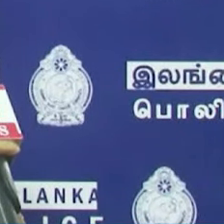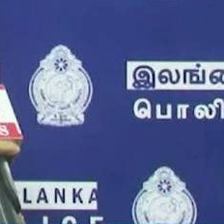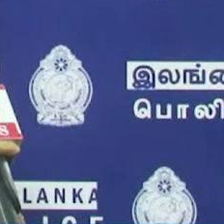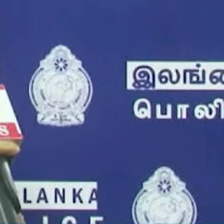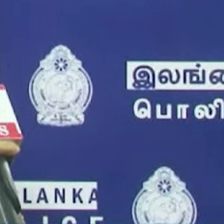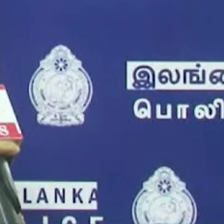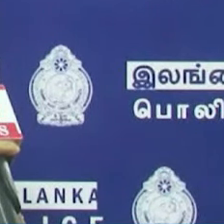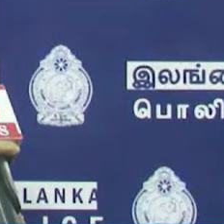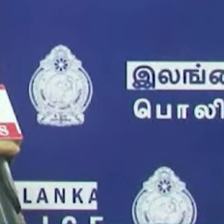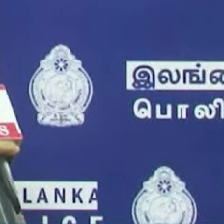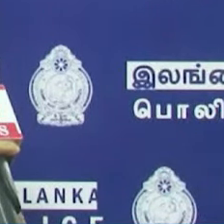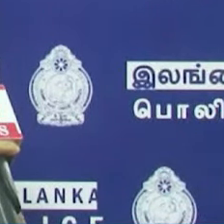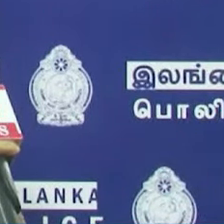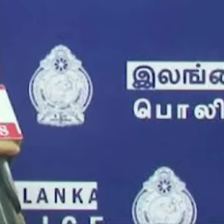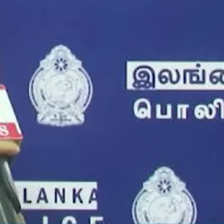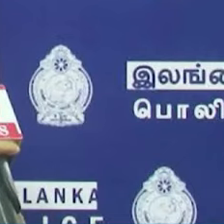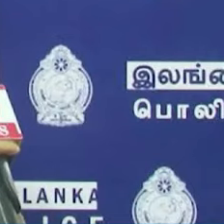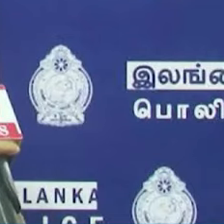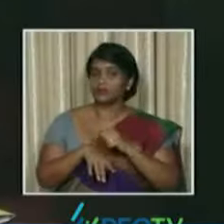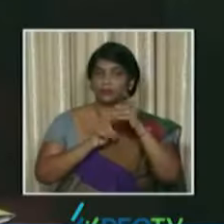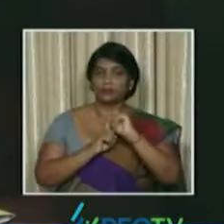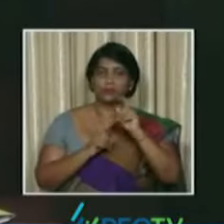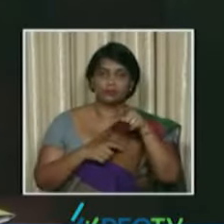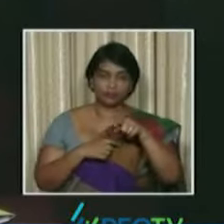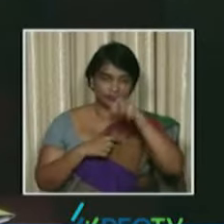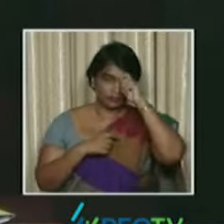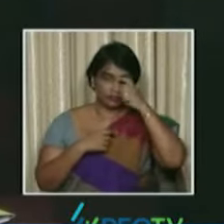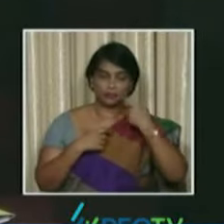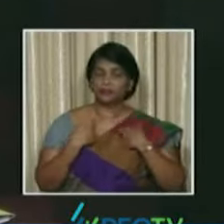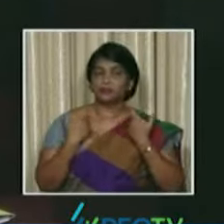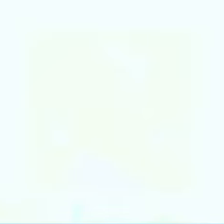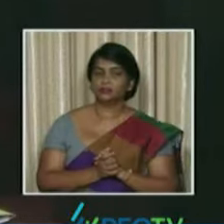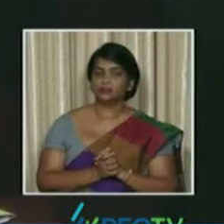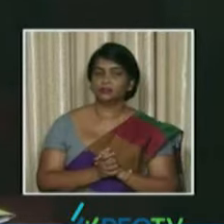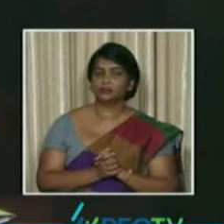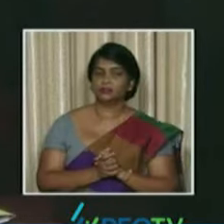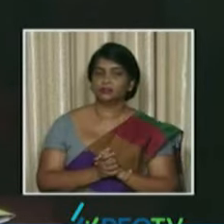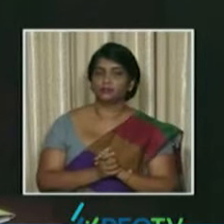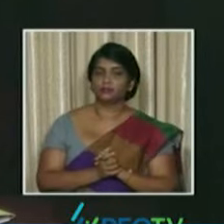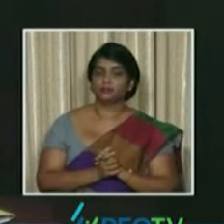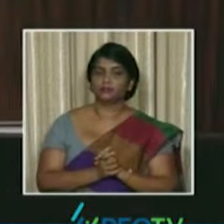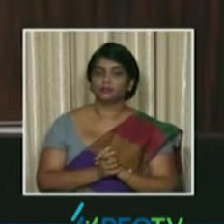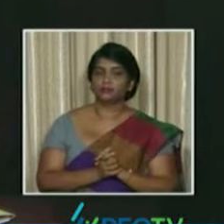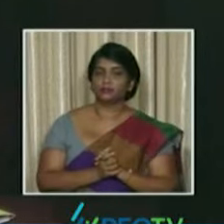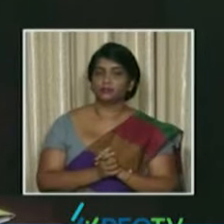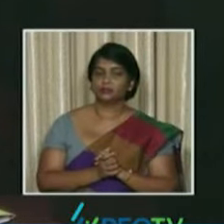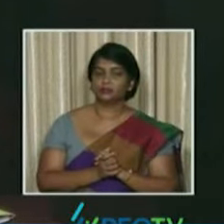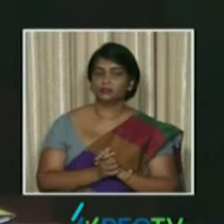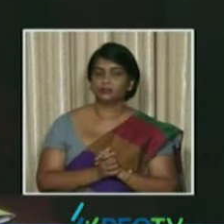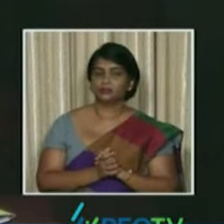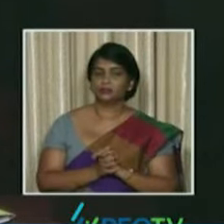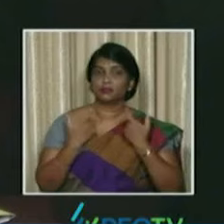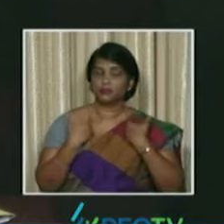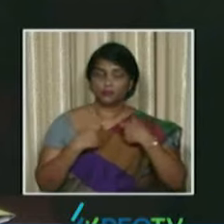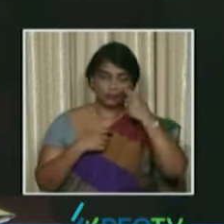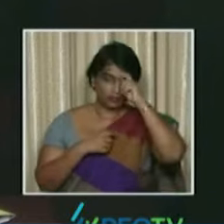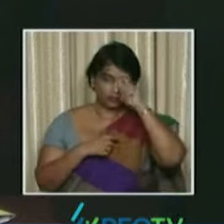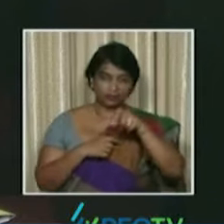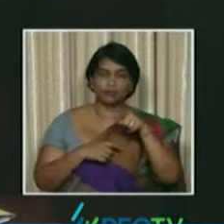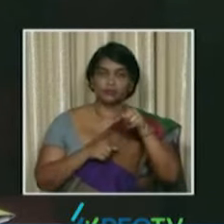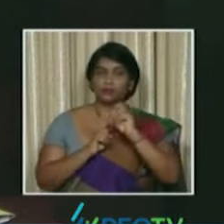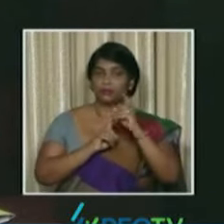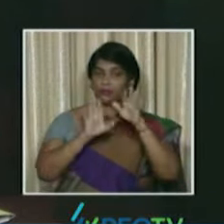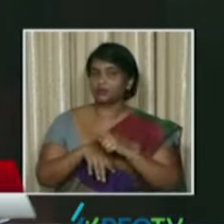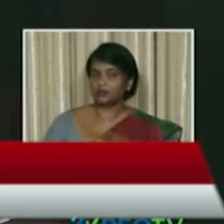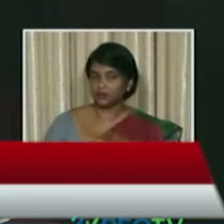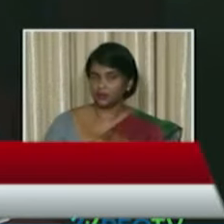අදටත් මිහින්තලා පොදුබිමේ රාජකාරිය යොදවලා තියෙනවා. මේ සම්බන්ධයෙන් අදත් පාර්ලිමේන්තුවේදී අදහස් පළ වුණා. මහින්ද රාජපක්ෂ මැතිතුමත් මේ සභාවේ